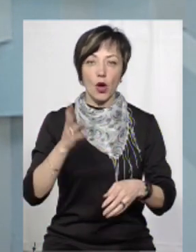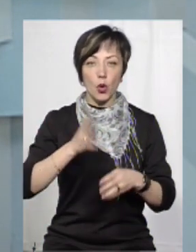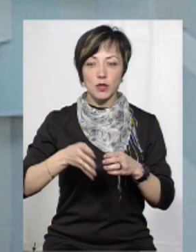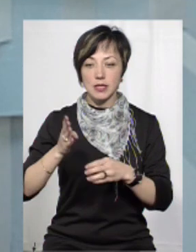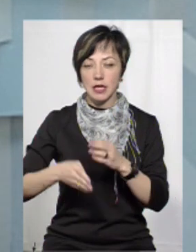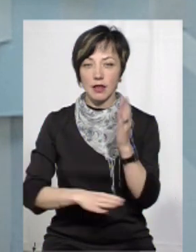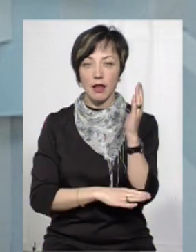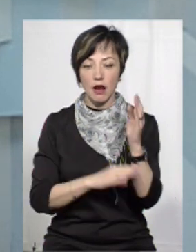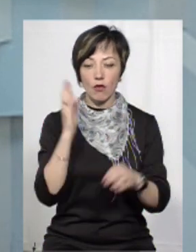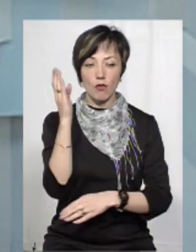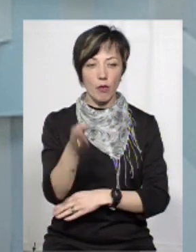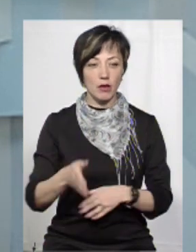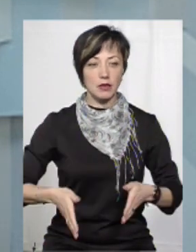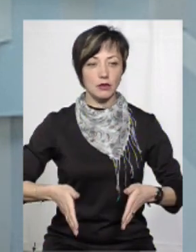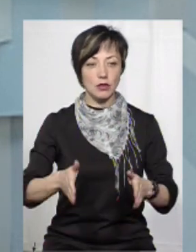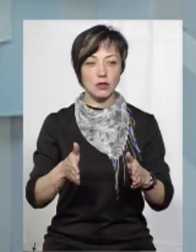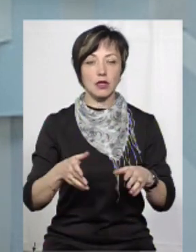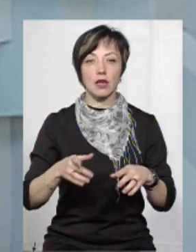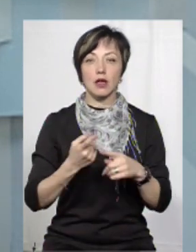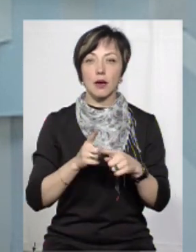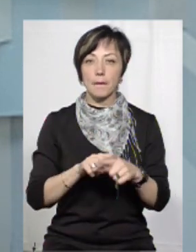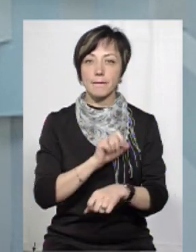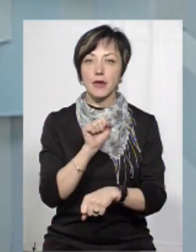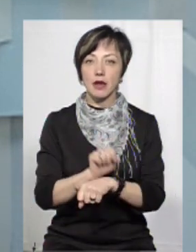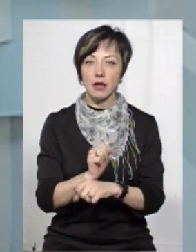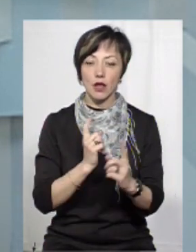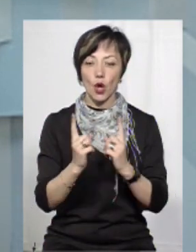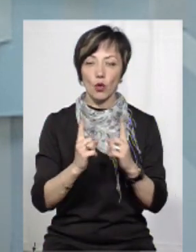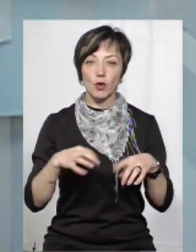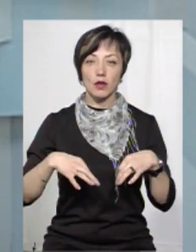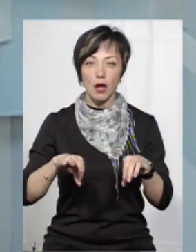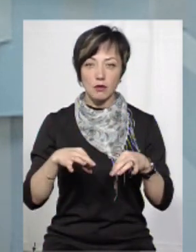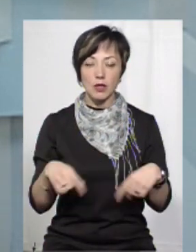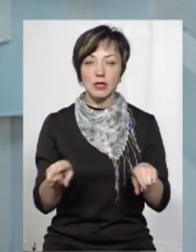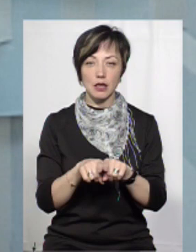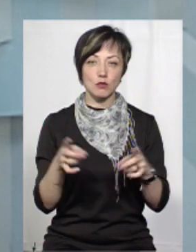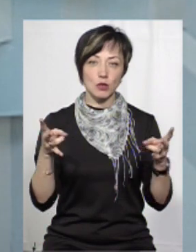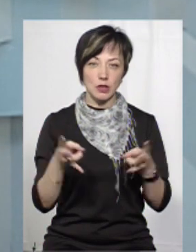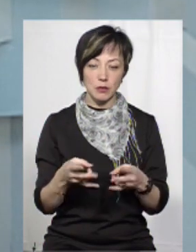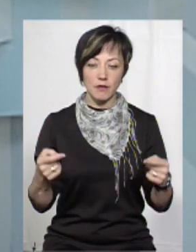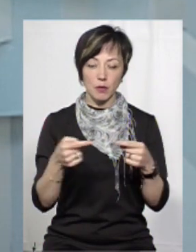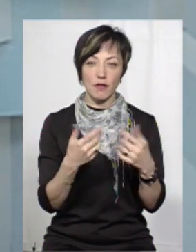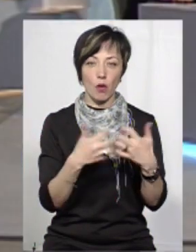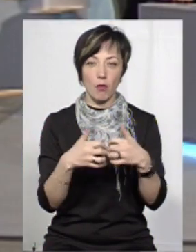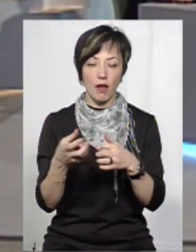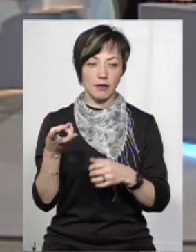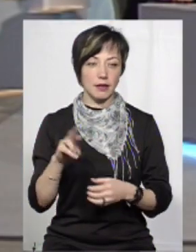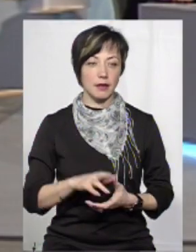розрізання дерев, які впали на проїжджу частину, які перекрили рух автотранспорту, теж потрібне відповідне обладнання.